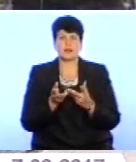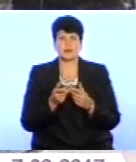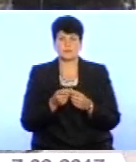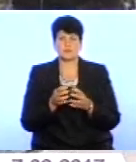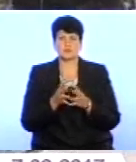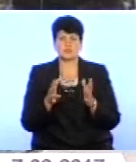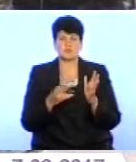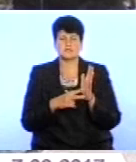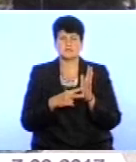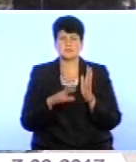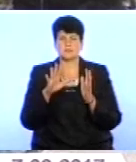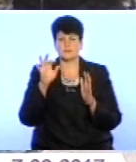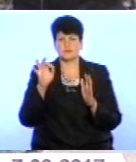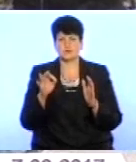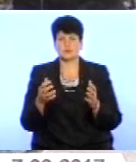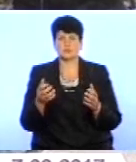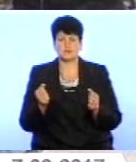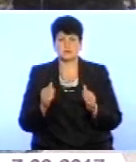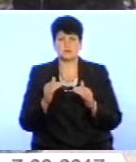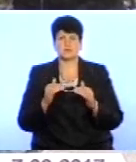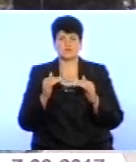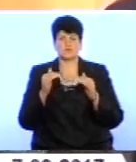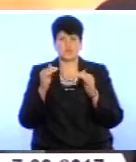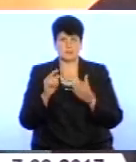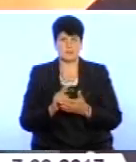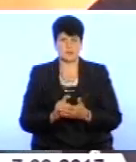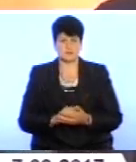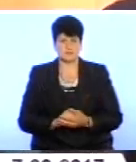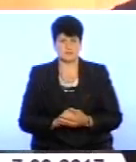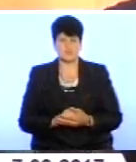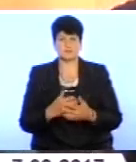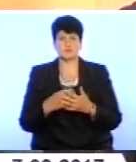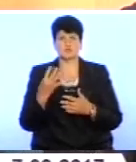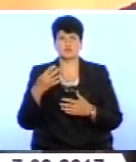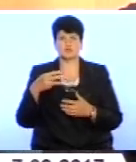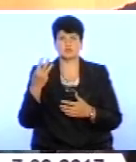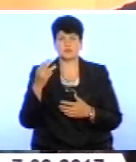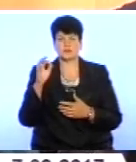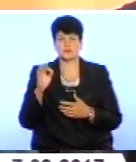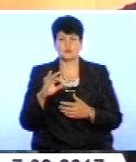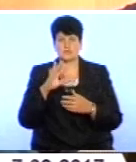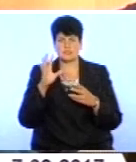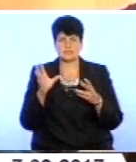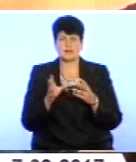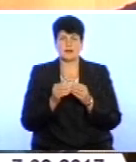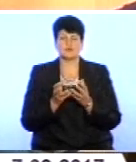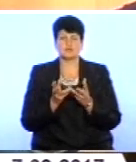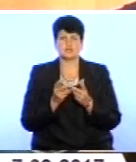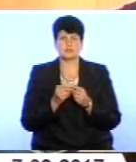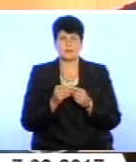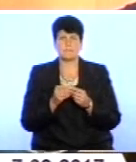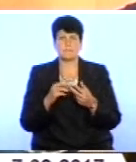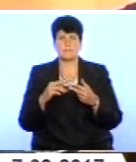більше 75% отримують підвищення пенсії. Приблизно 43% з загальної чисельності